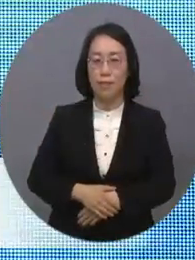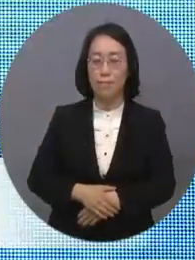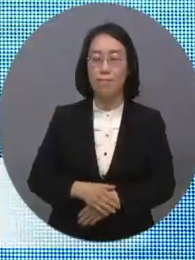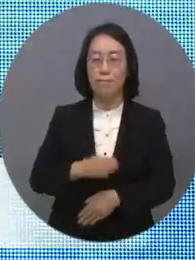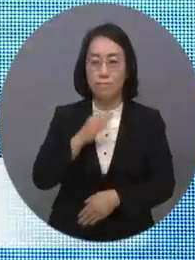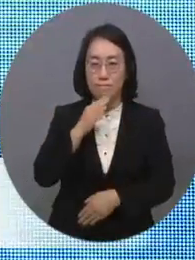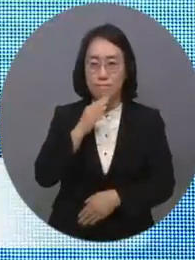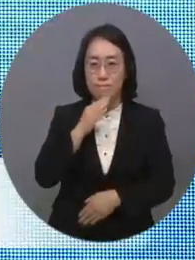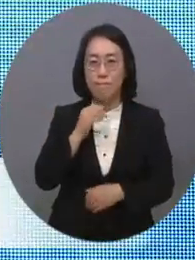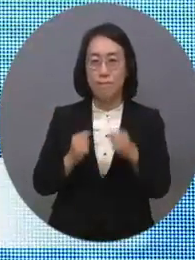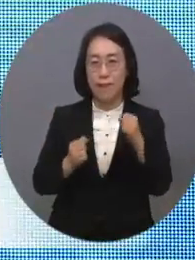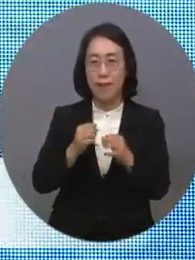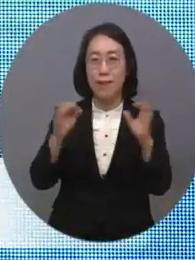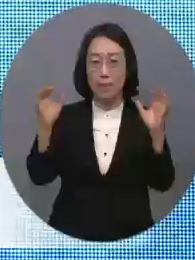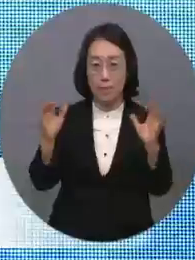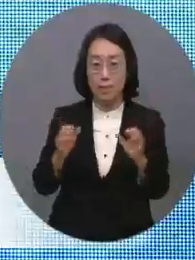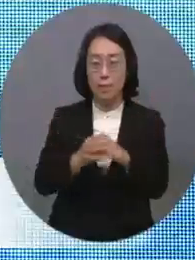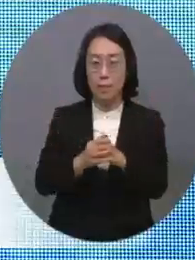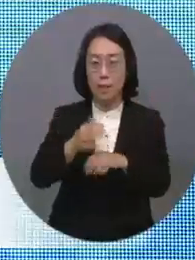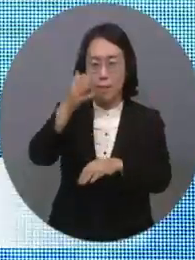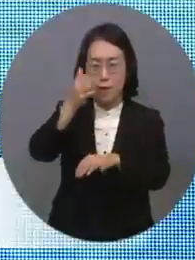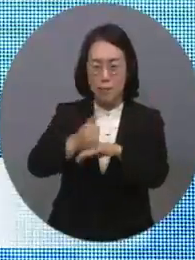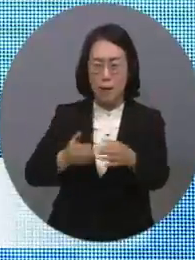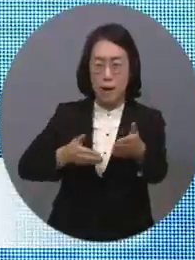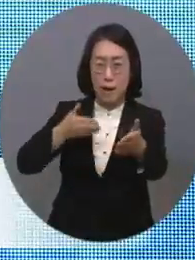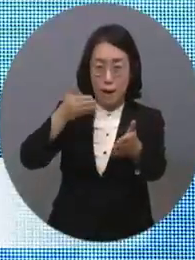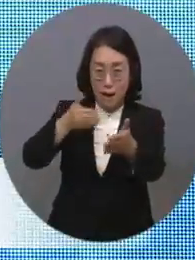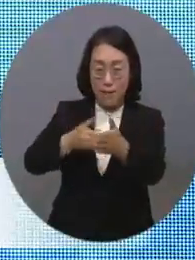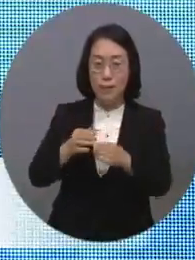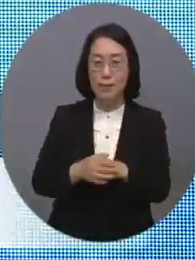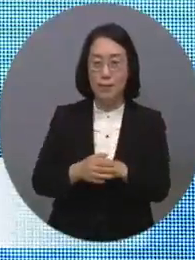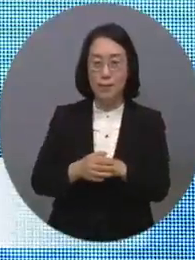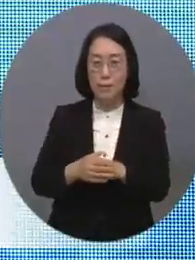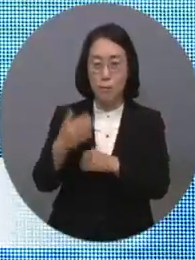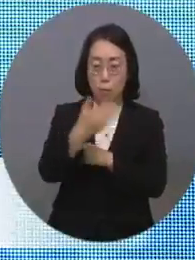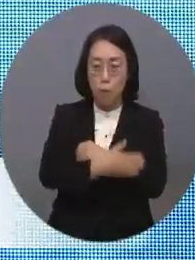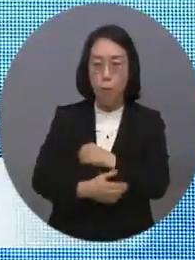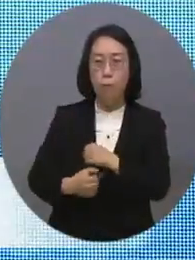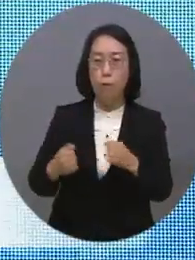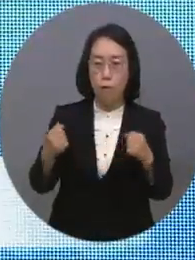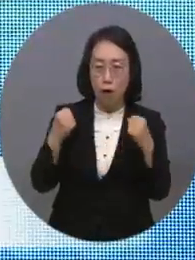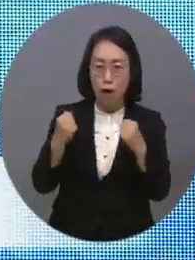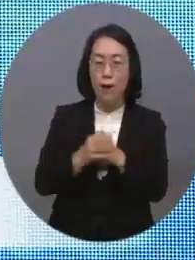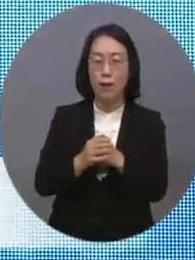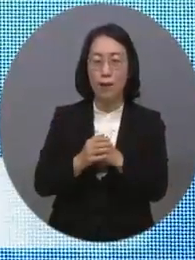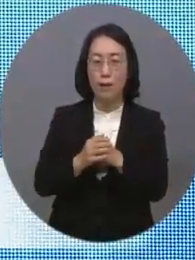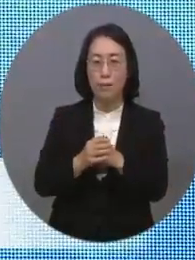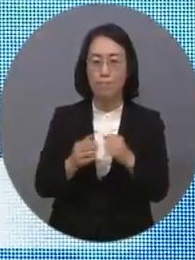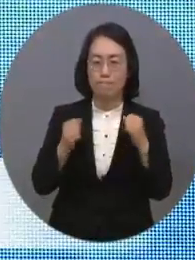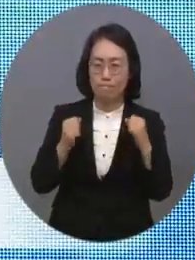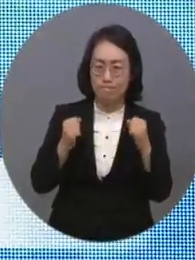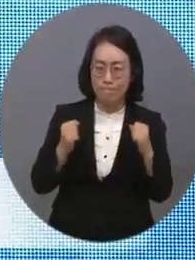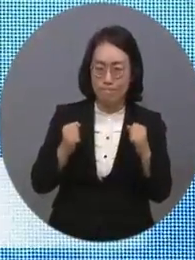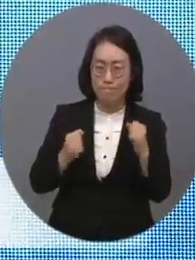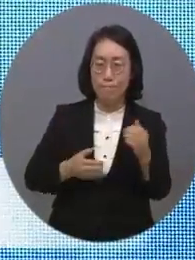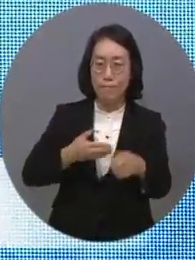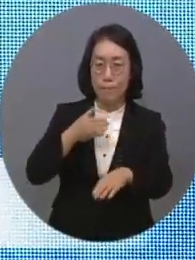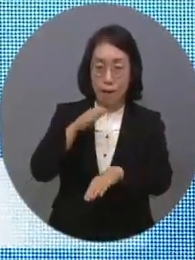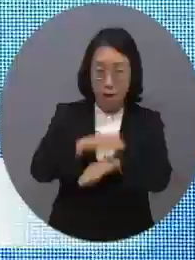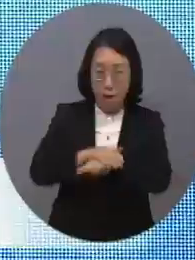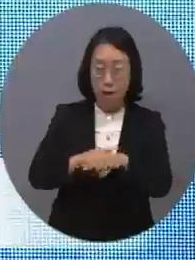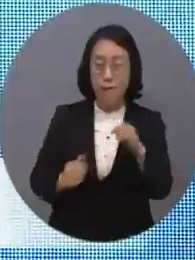무브먼트입니다. 마지막 끝나는 순간까지 건강한 레이스, 안전한 레이스,